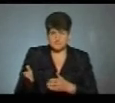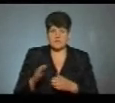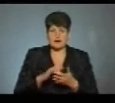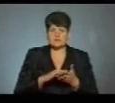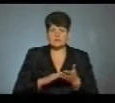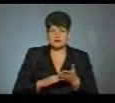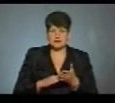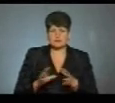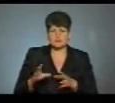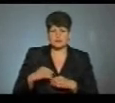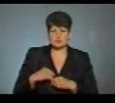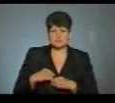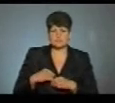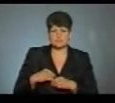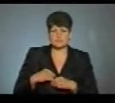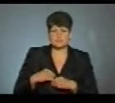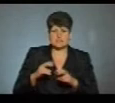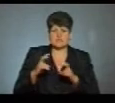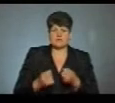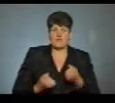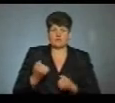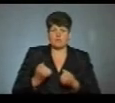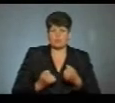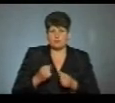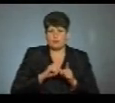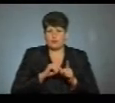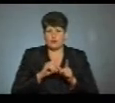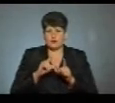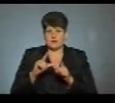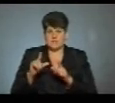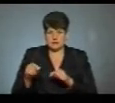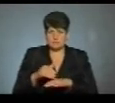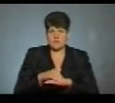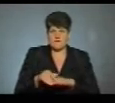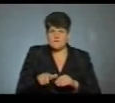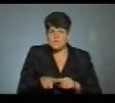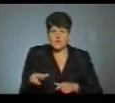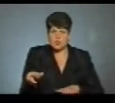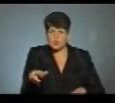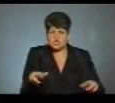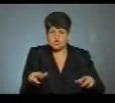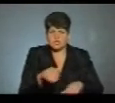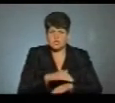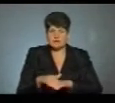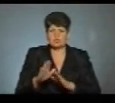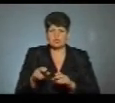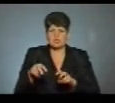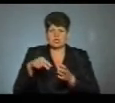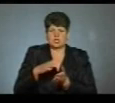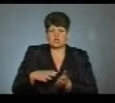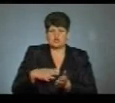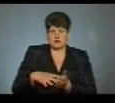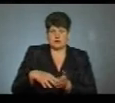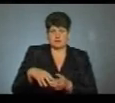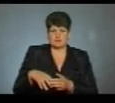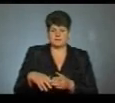ми з синами, сівши в автомобіль, поїдемо на вулички, де люди будуть чекати у своїх брамах, будуть